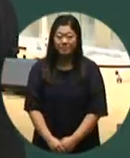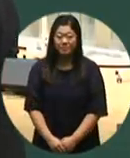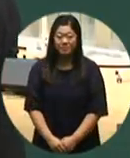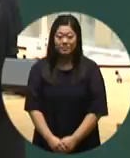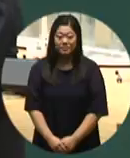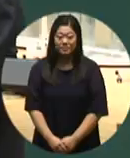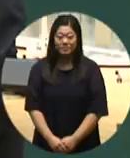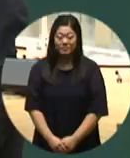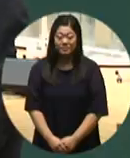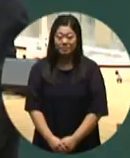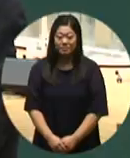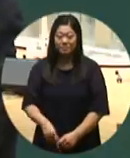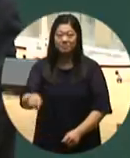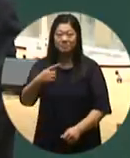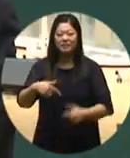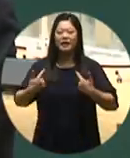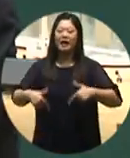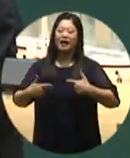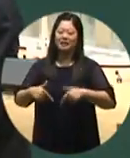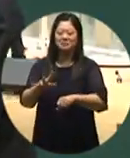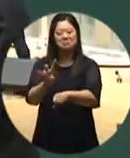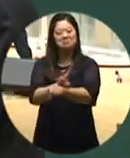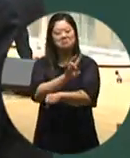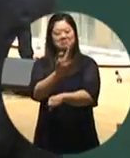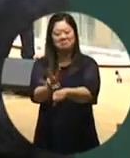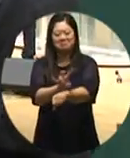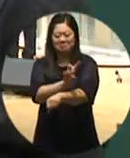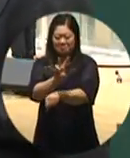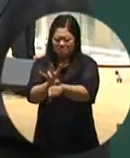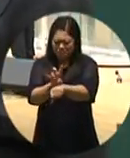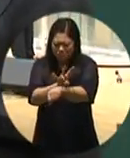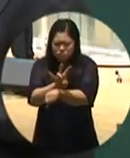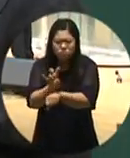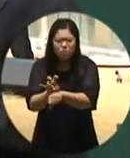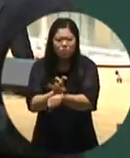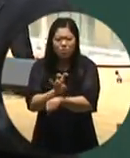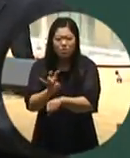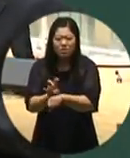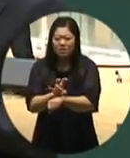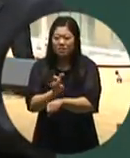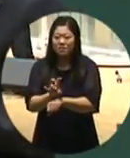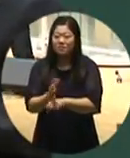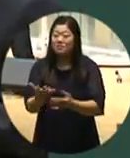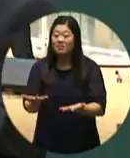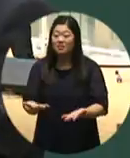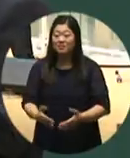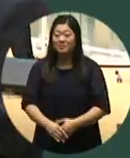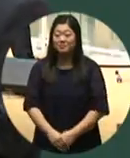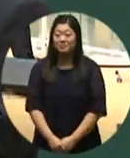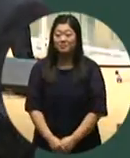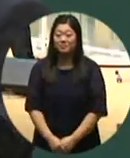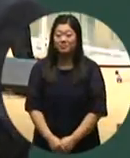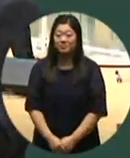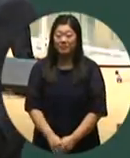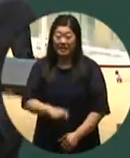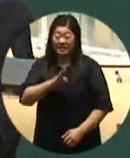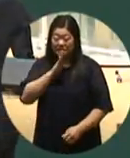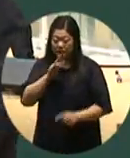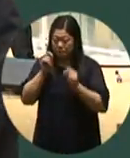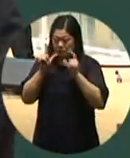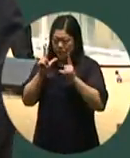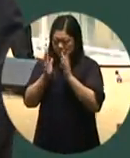할 때 뭐 일을 24시 합니까? And when we say 24 hours, can you be doing work for the entire time? 그 말이 아니죠. Of course